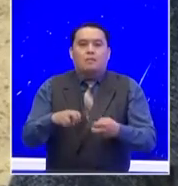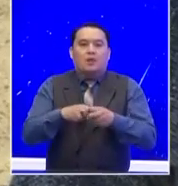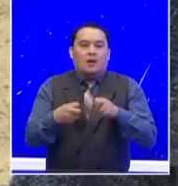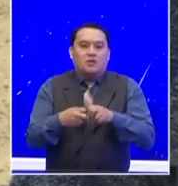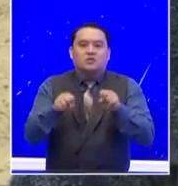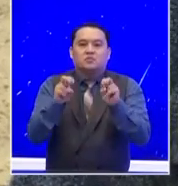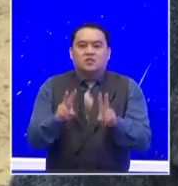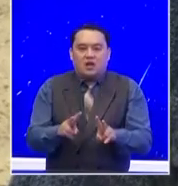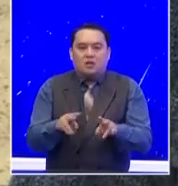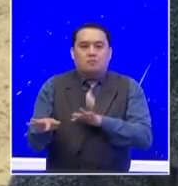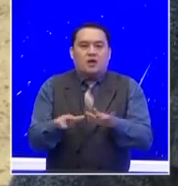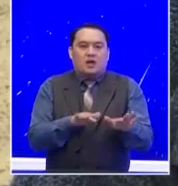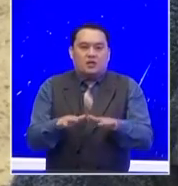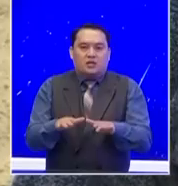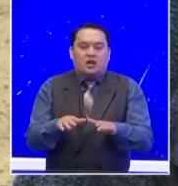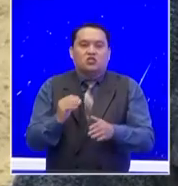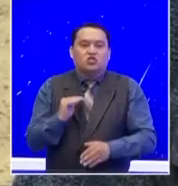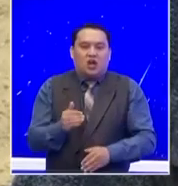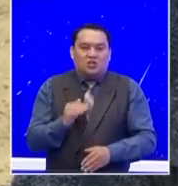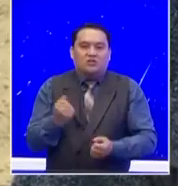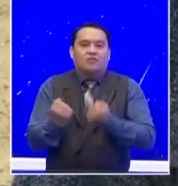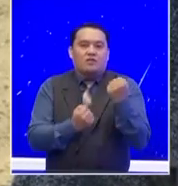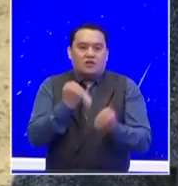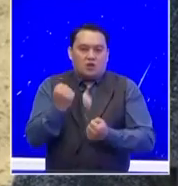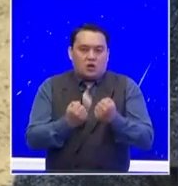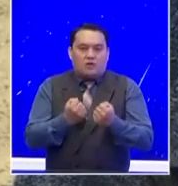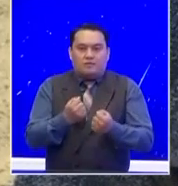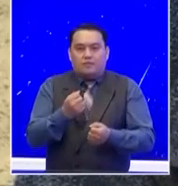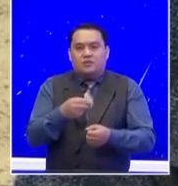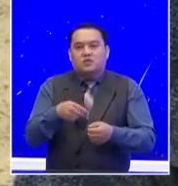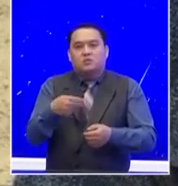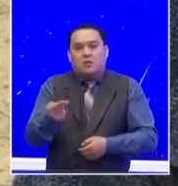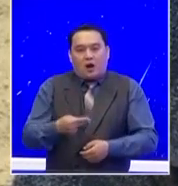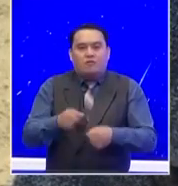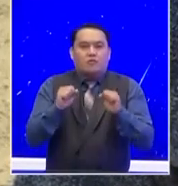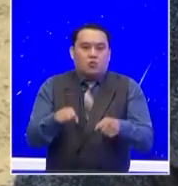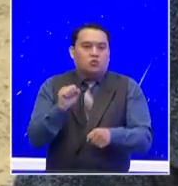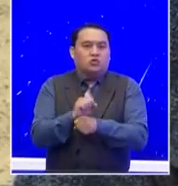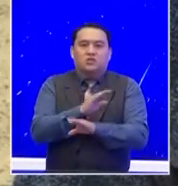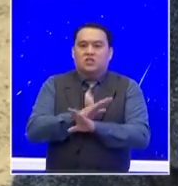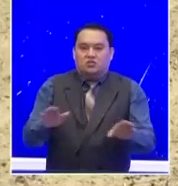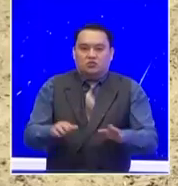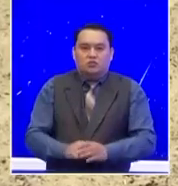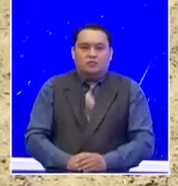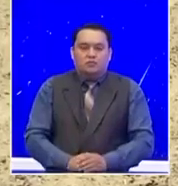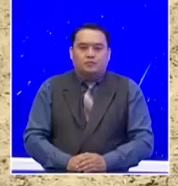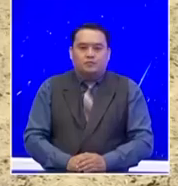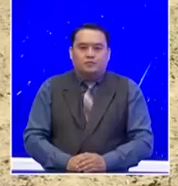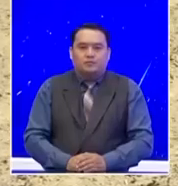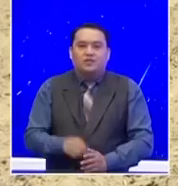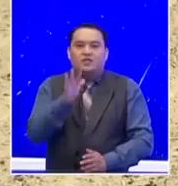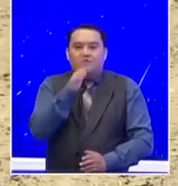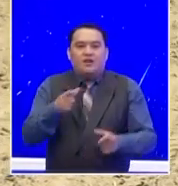у специалистов, передвигающихся на частном авто. Теперь при предъявлении справки их тоже не задерживают. Иммунитет в